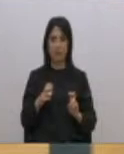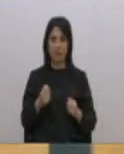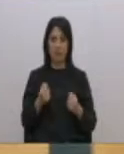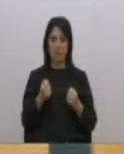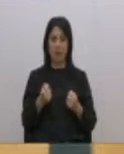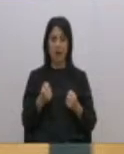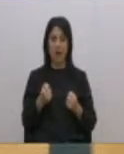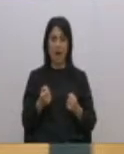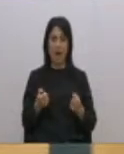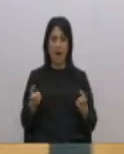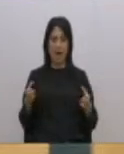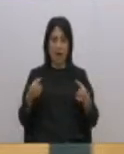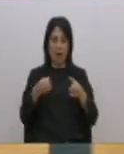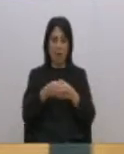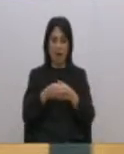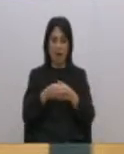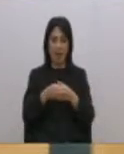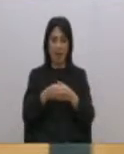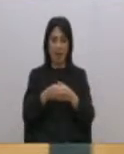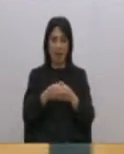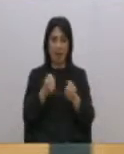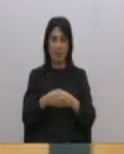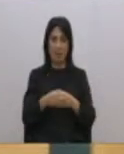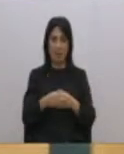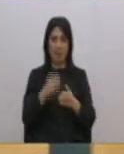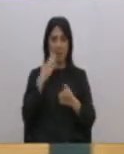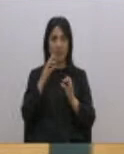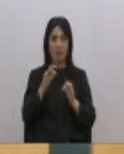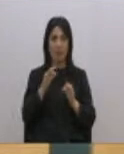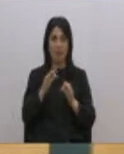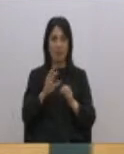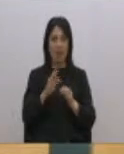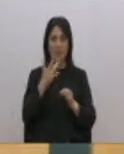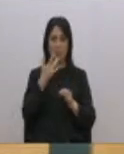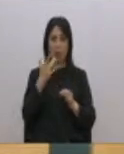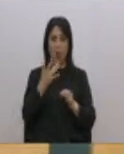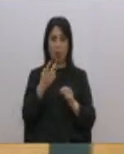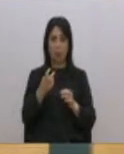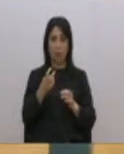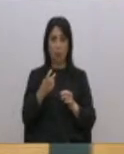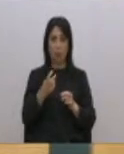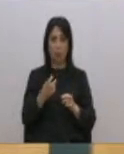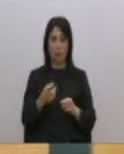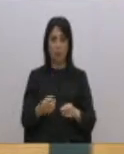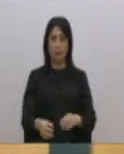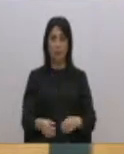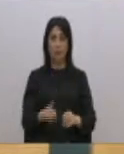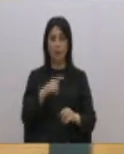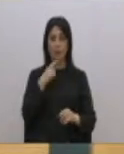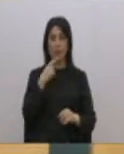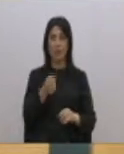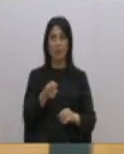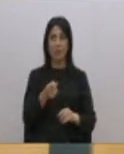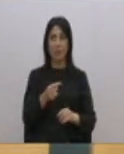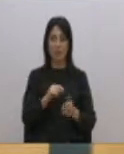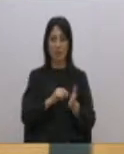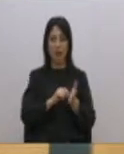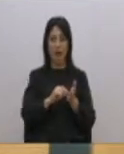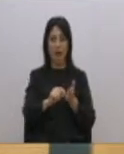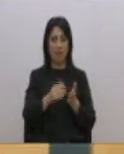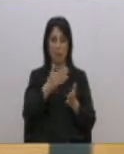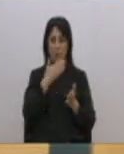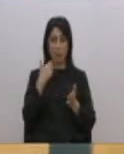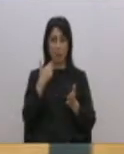Care gama ertiane beli. Care gama ertiane viars politicuri. Roitcuian xazi